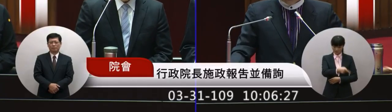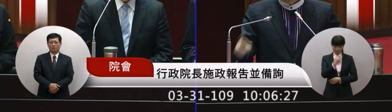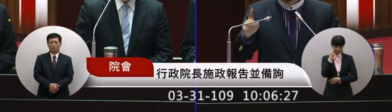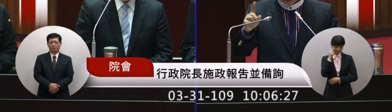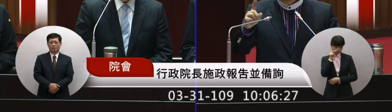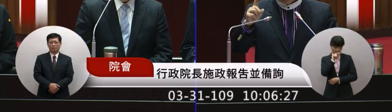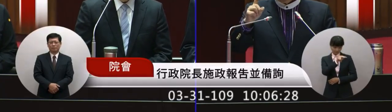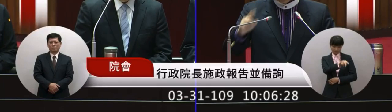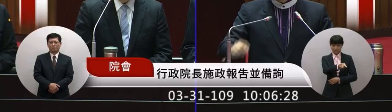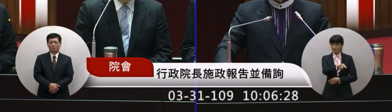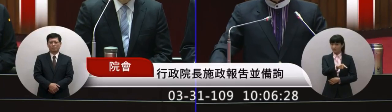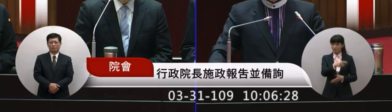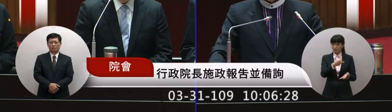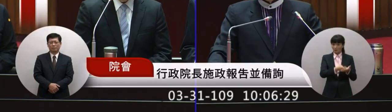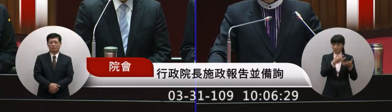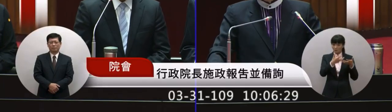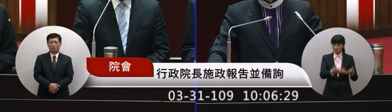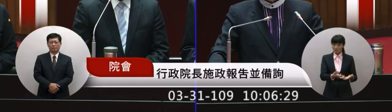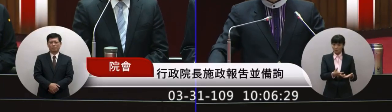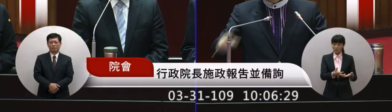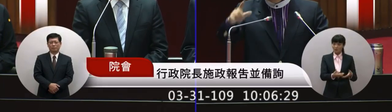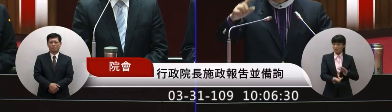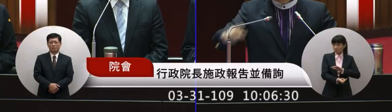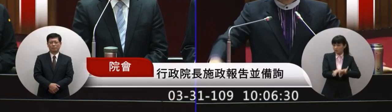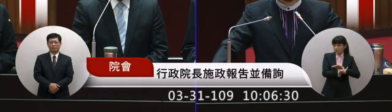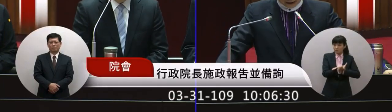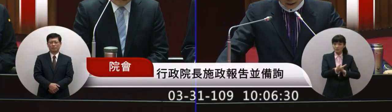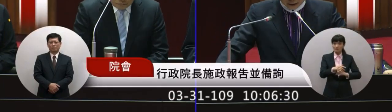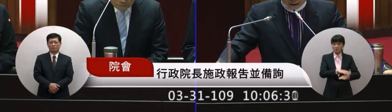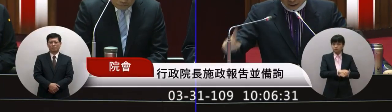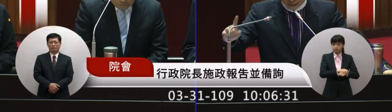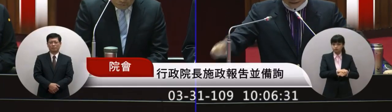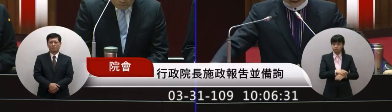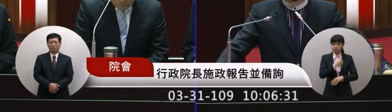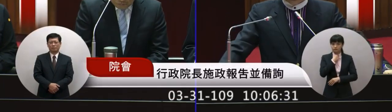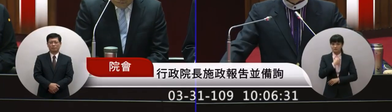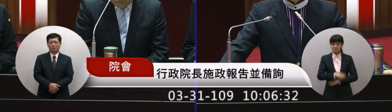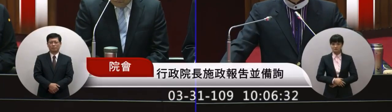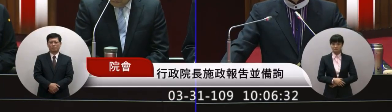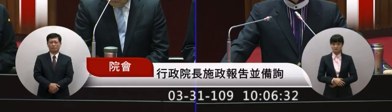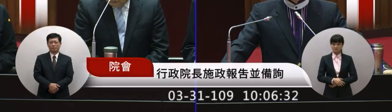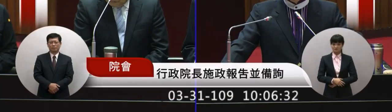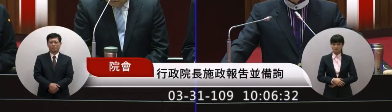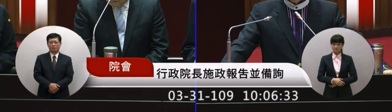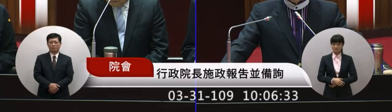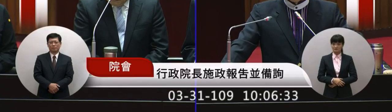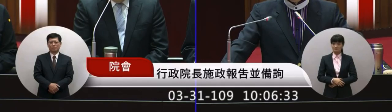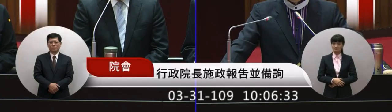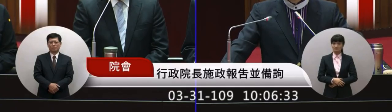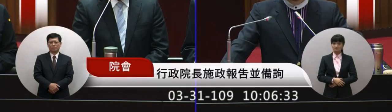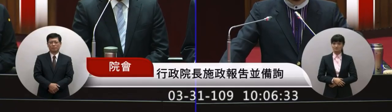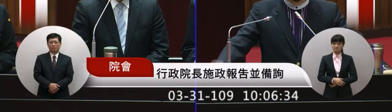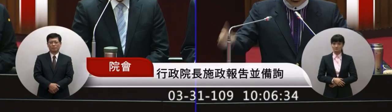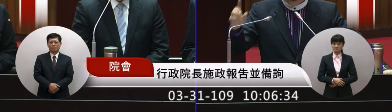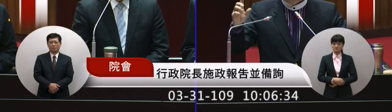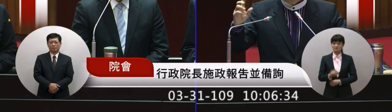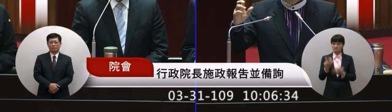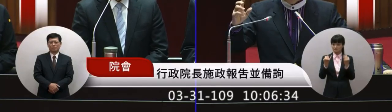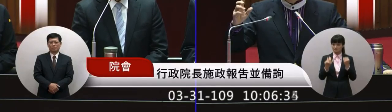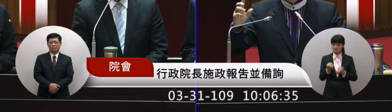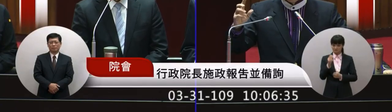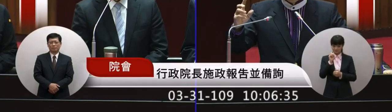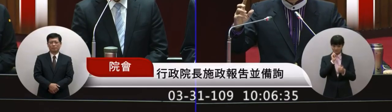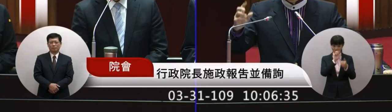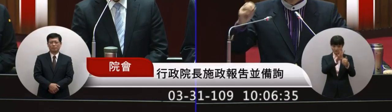中啊，多严重我就告诉这个部长，这个也院长一件一个数字啊、哦，全